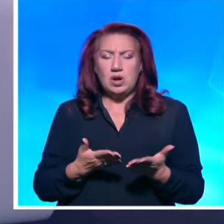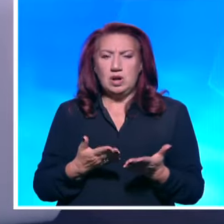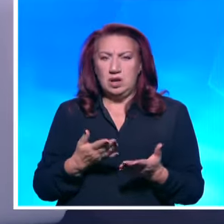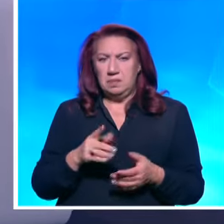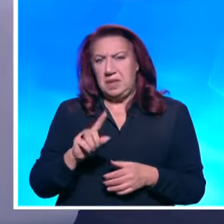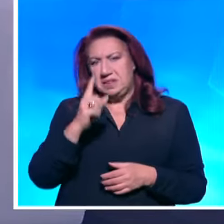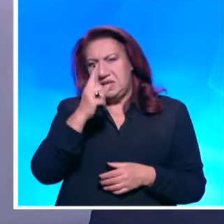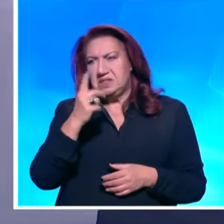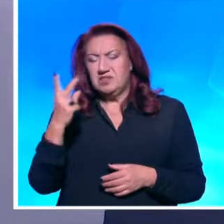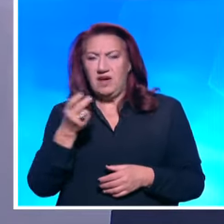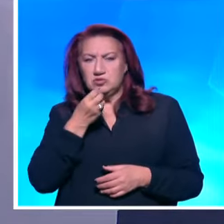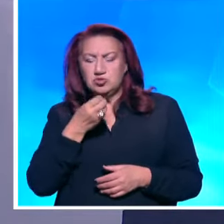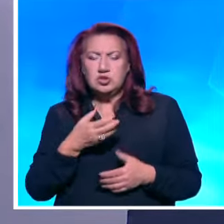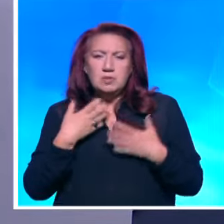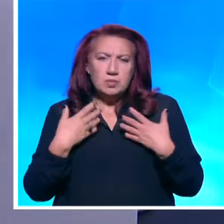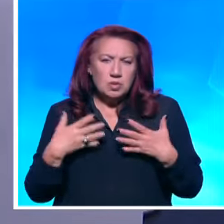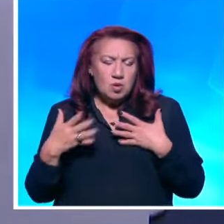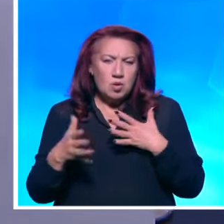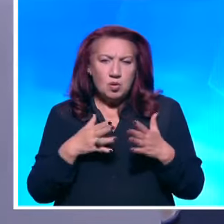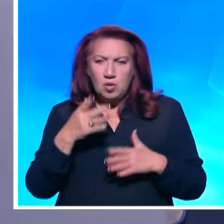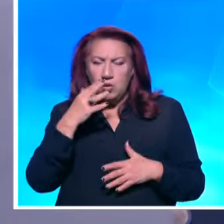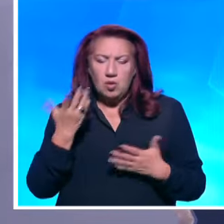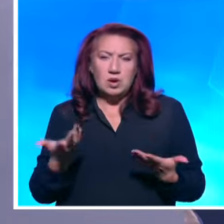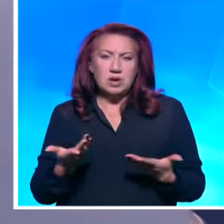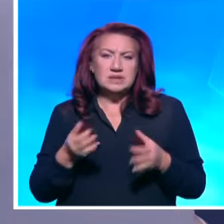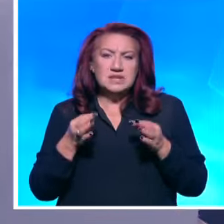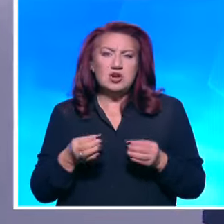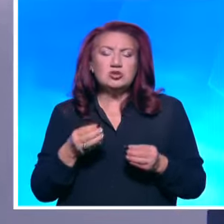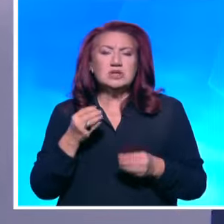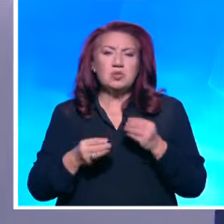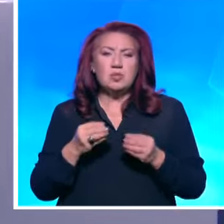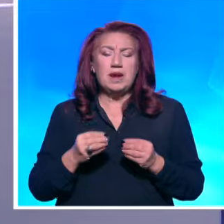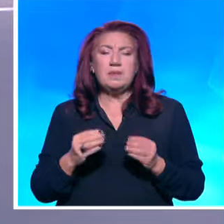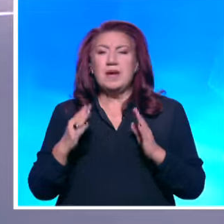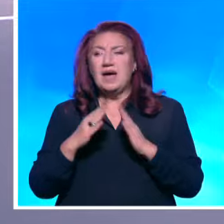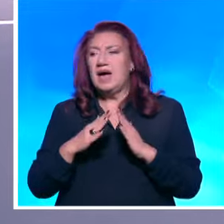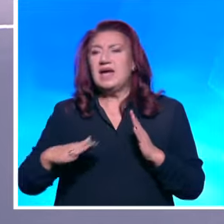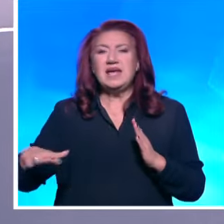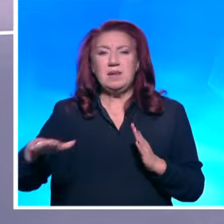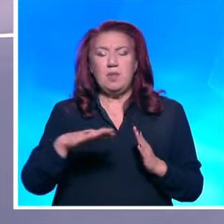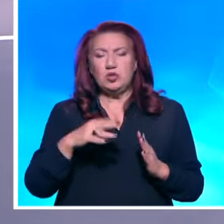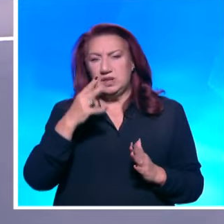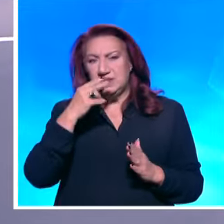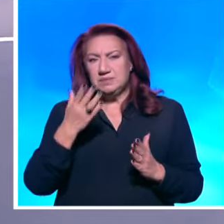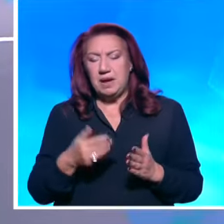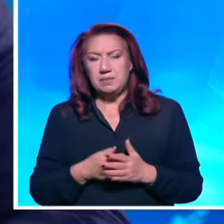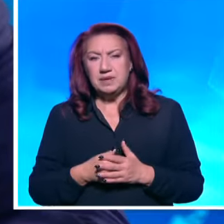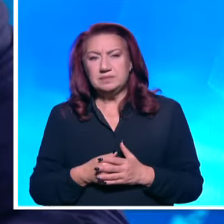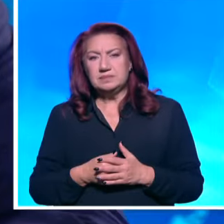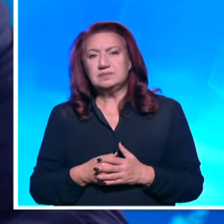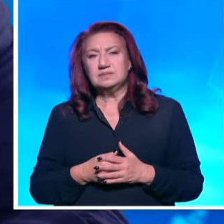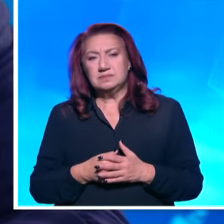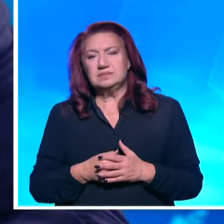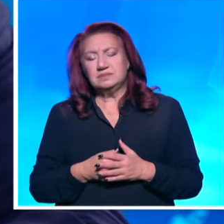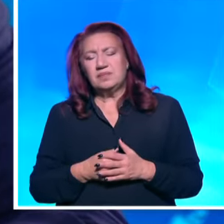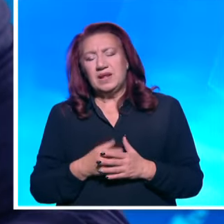случаи един-два а става въпрос наистина за за сериозен проблем с имотните измами точно в тази част с свидете честно да ви кажа става въпрос за